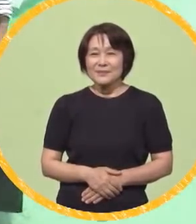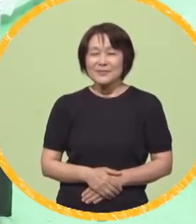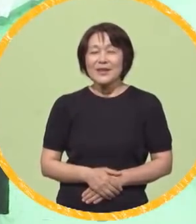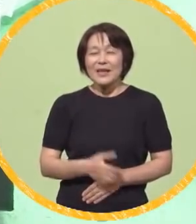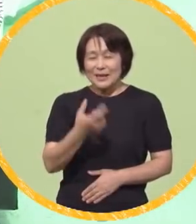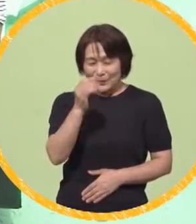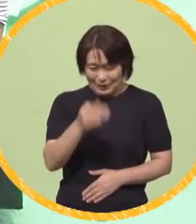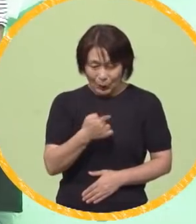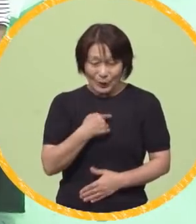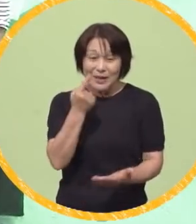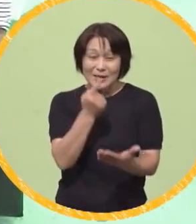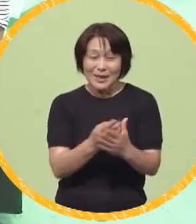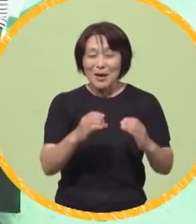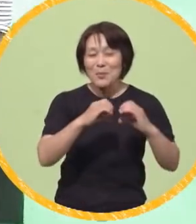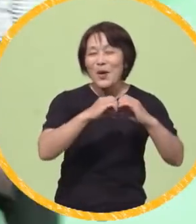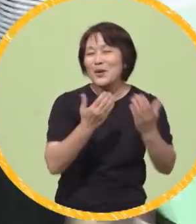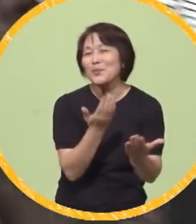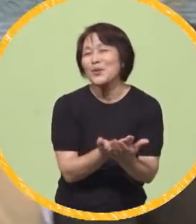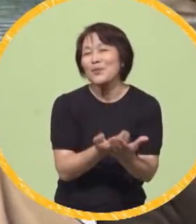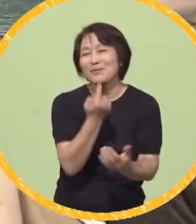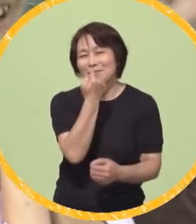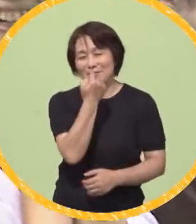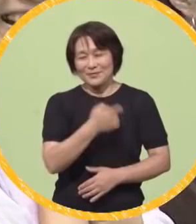すいません、私だけでした、恋愛を求めては。